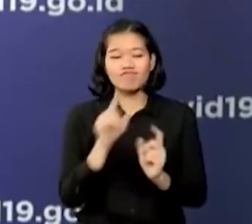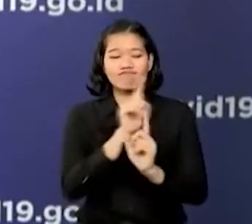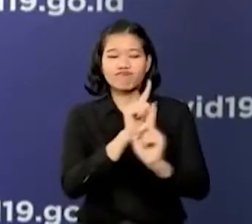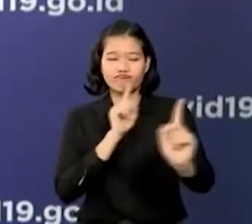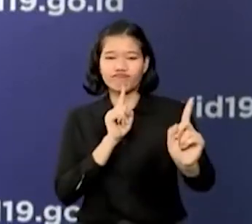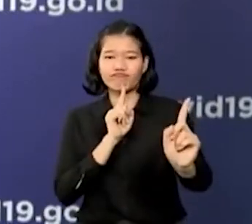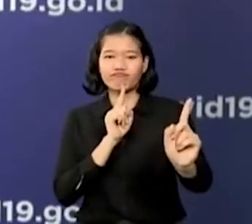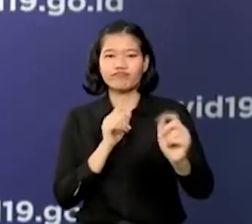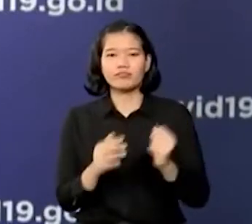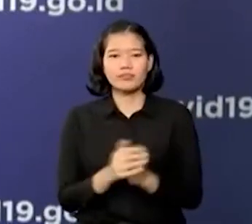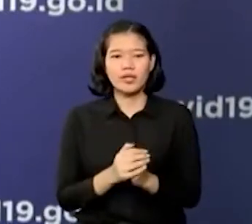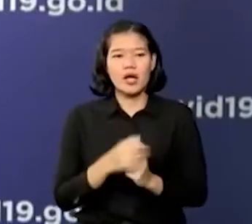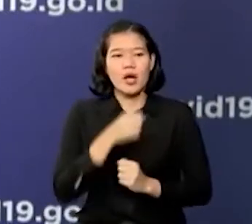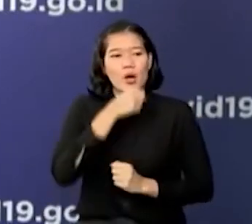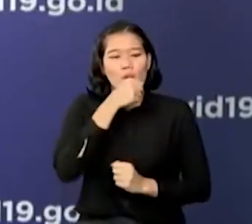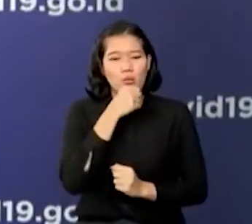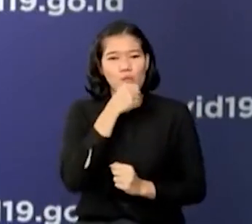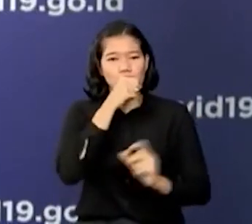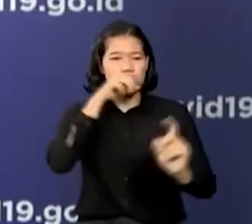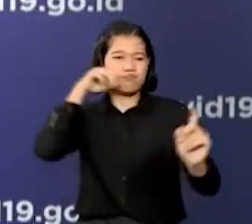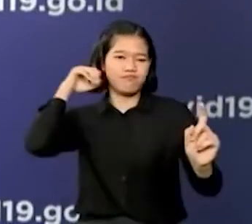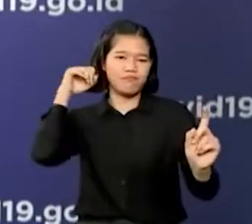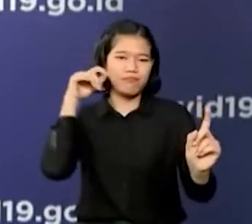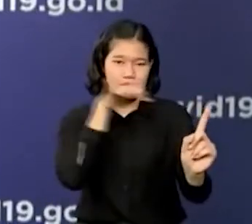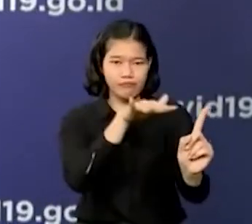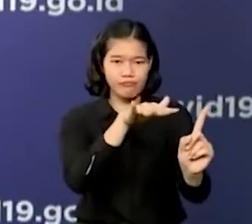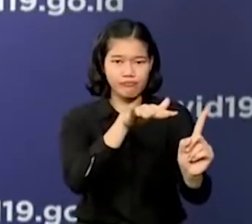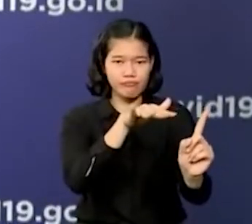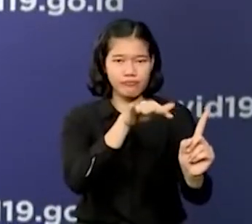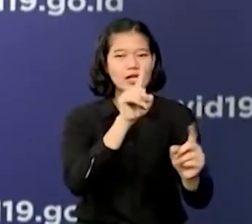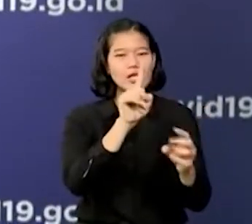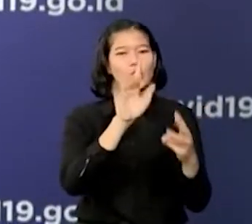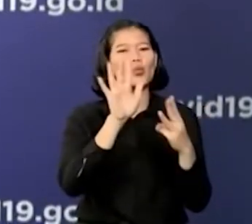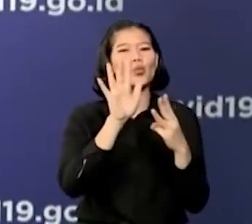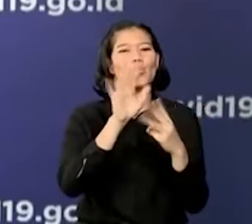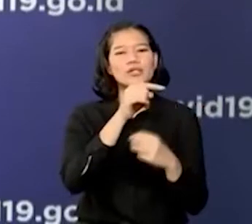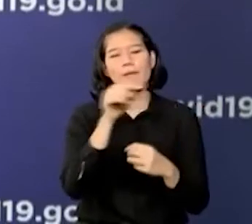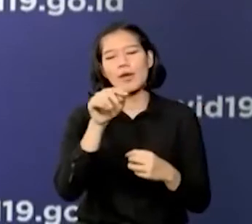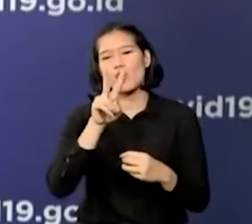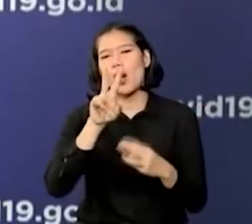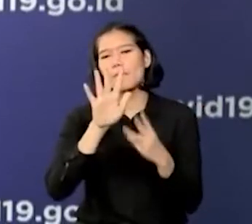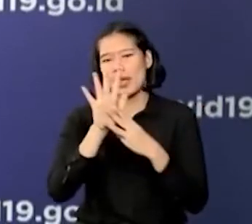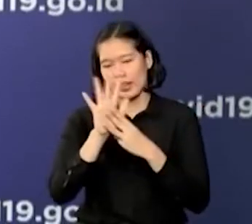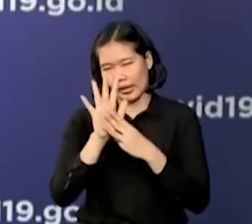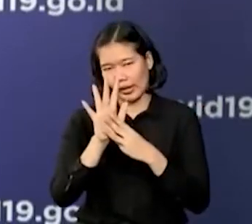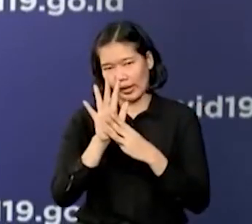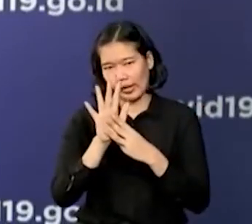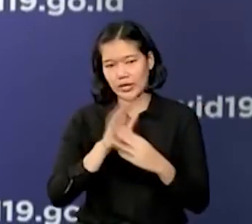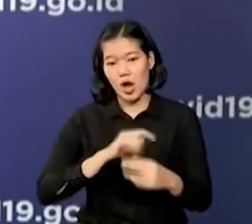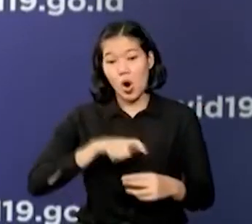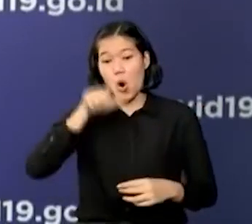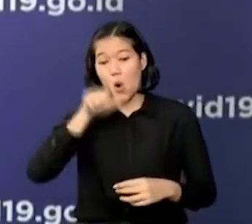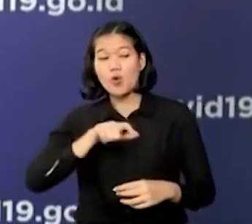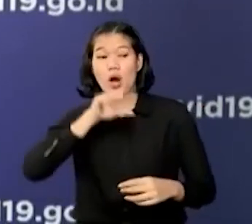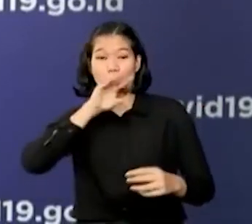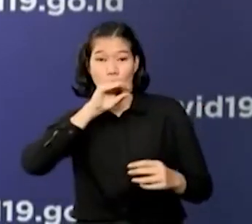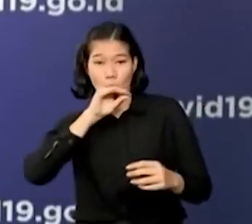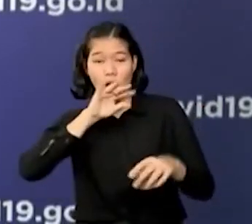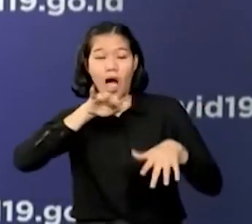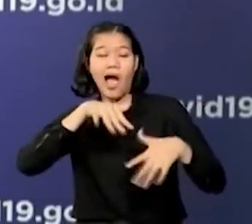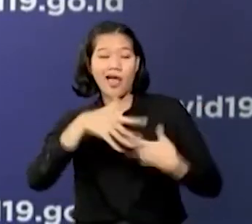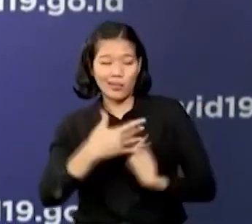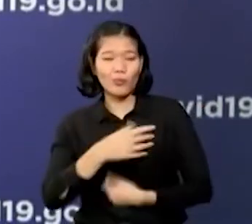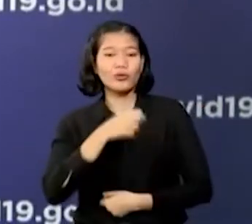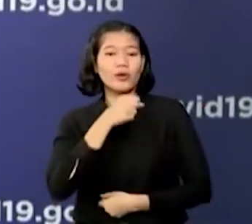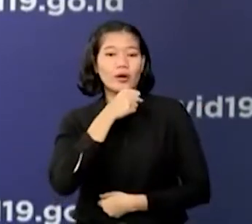jarak. Percikan droplets atau air tersebut bisa mencapai jarak 1-2 meter baik ketika seseorang berbicara